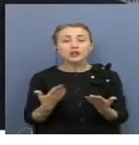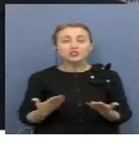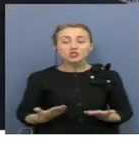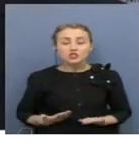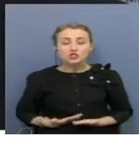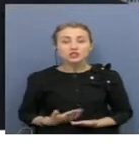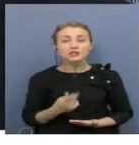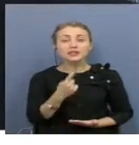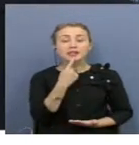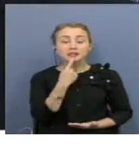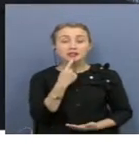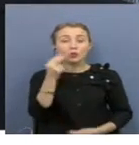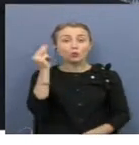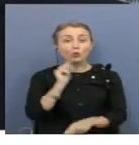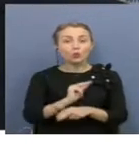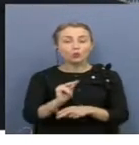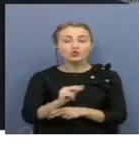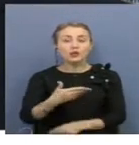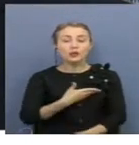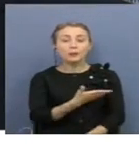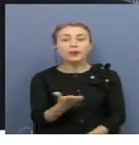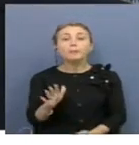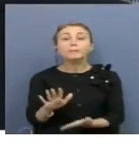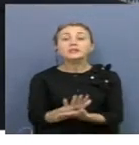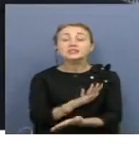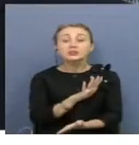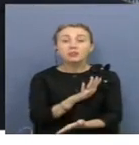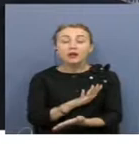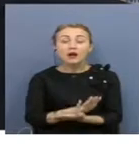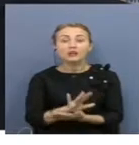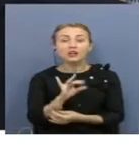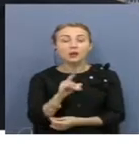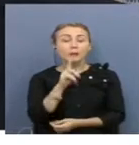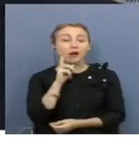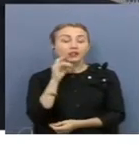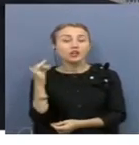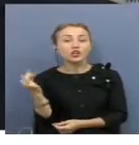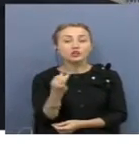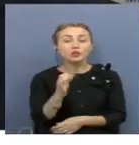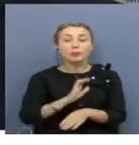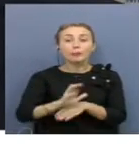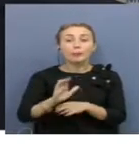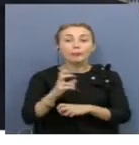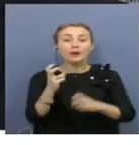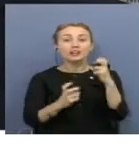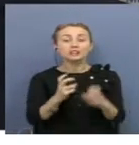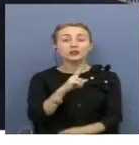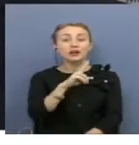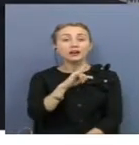жас адамдар қатынасып жатыр. Оның шетінде жаңағы ағылшын тілін оқытуға көңіл бөлініп сол жаңа көп